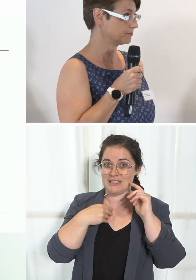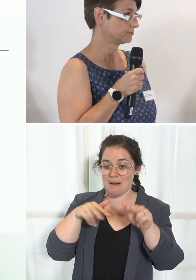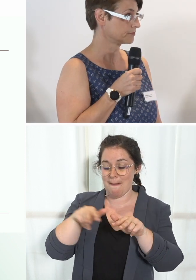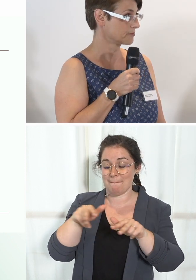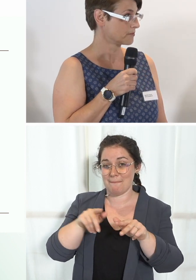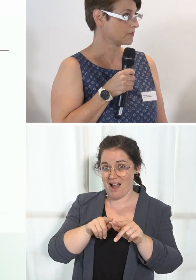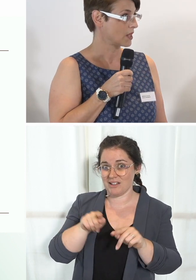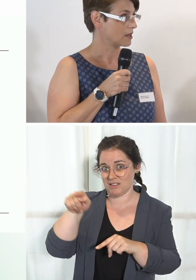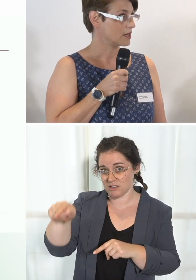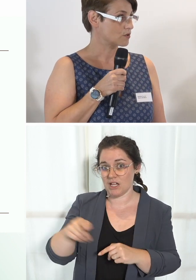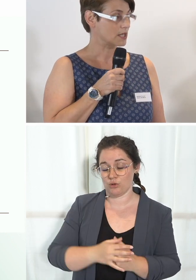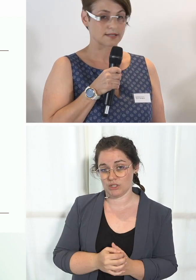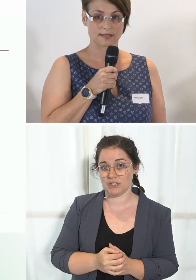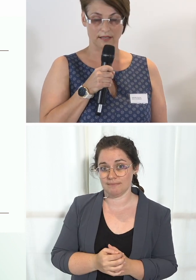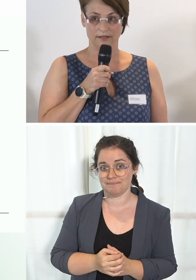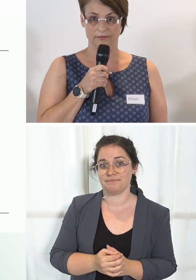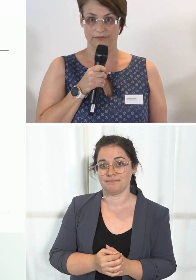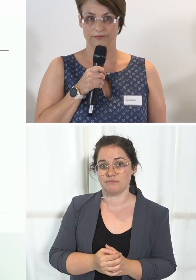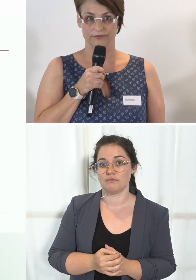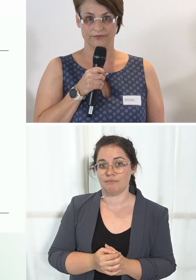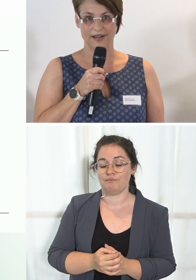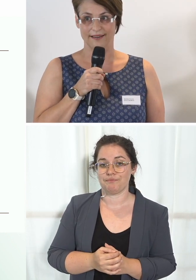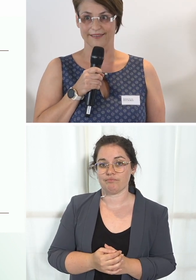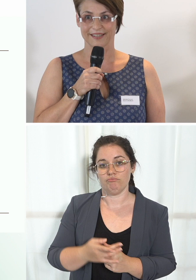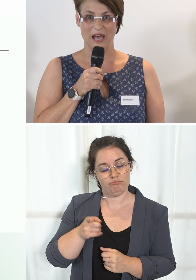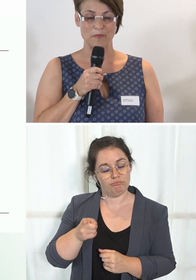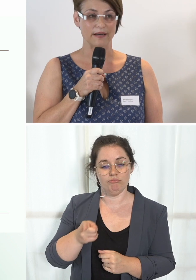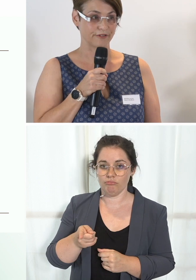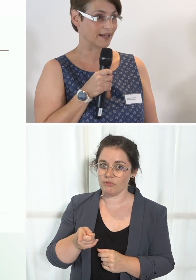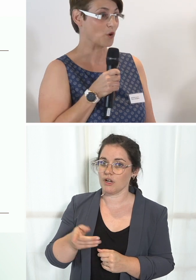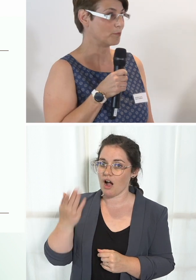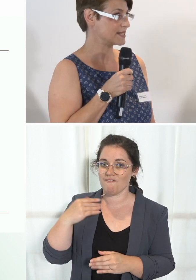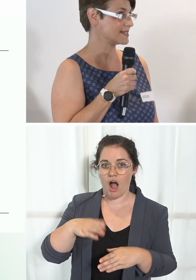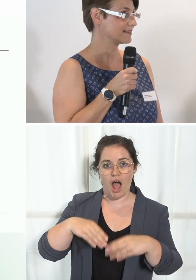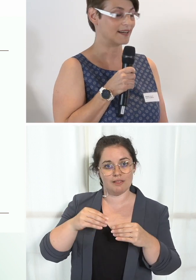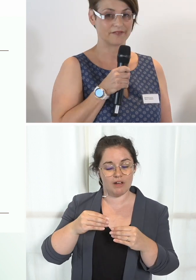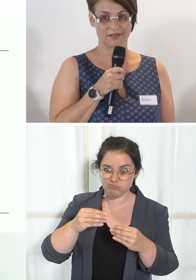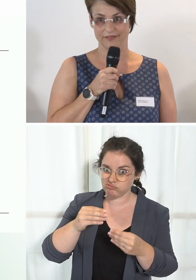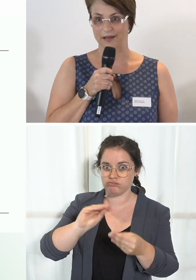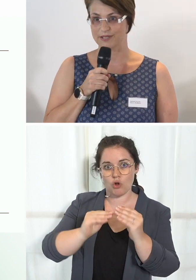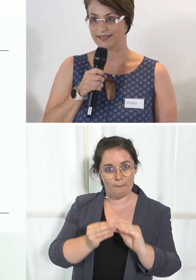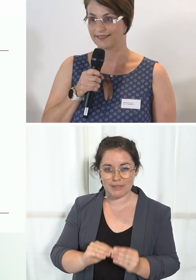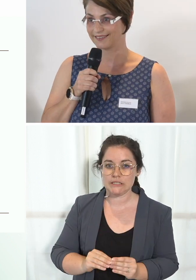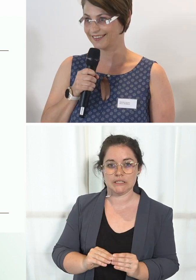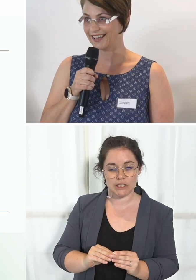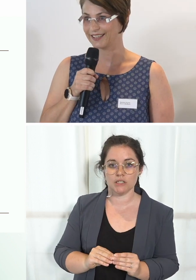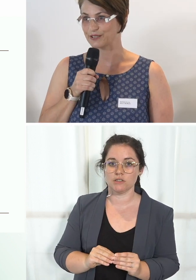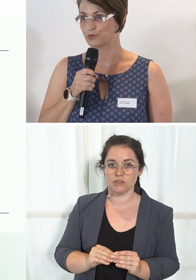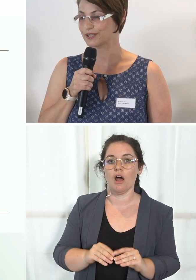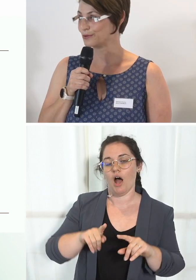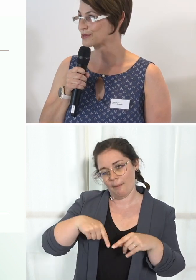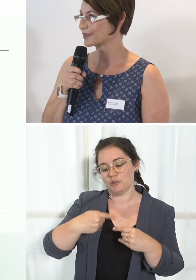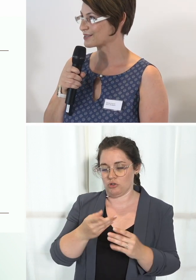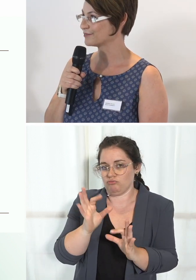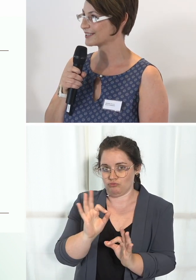draußen. Also das war am Anfang kompliziert, aber wir haben es dann eigentlich ganz